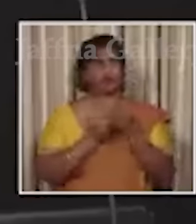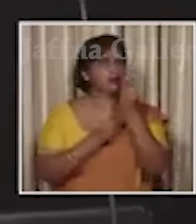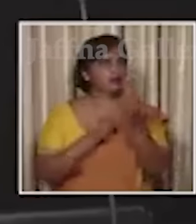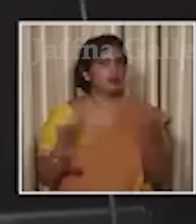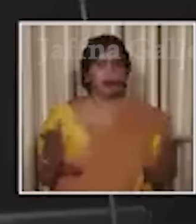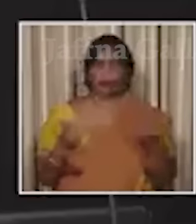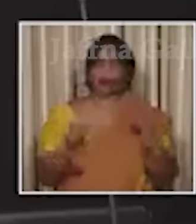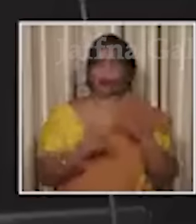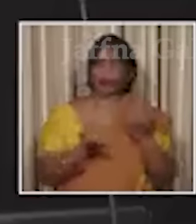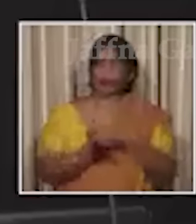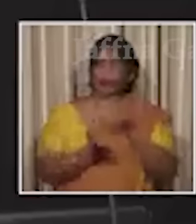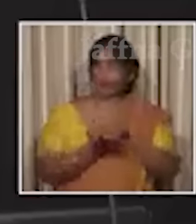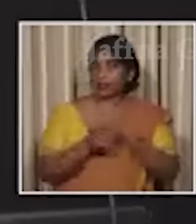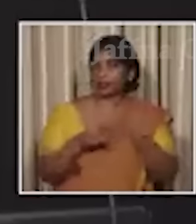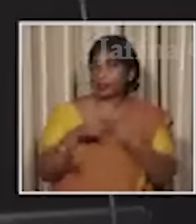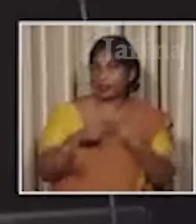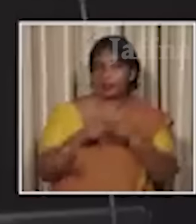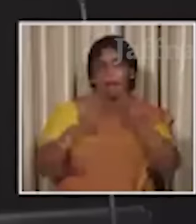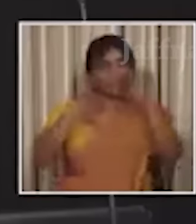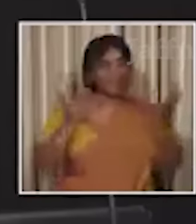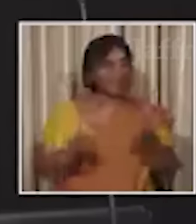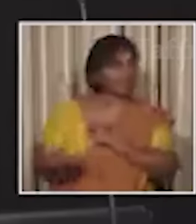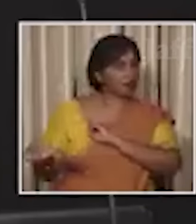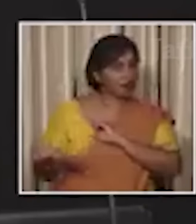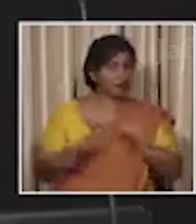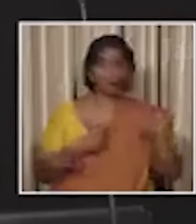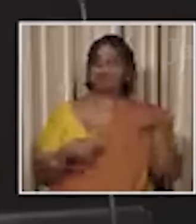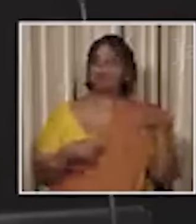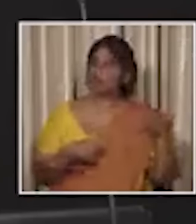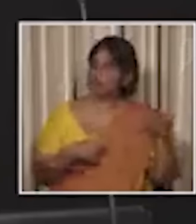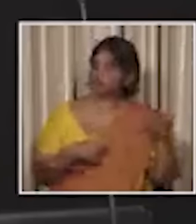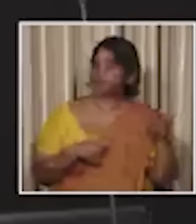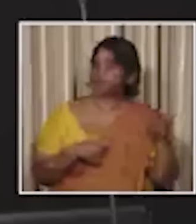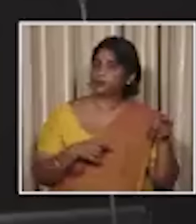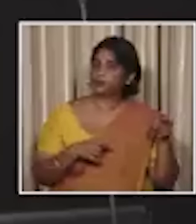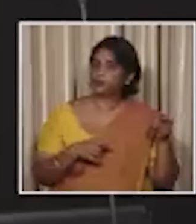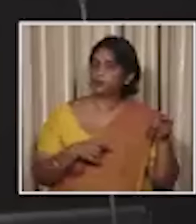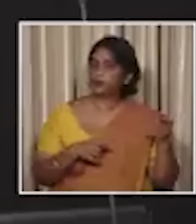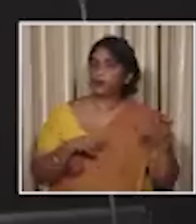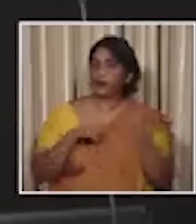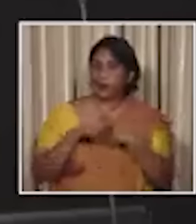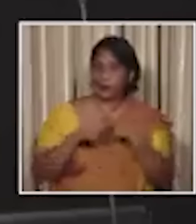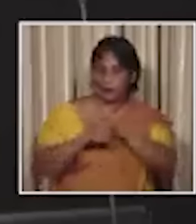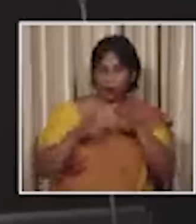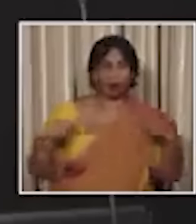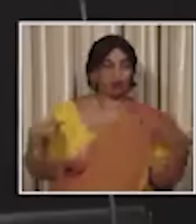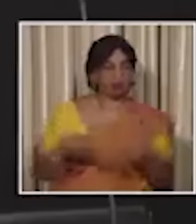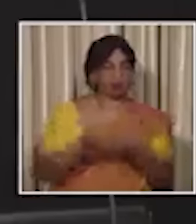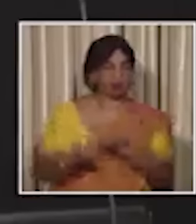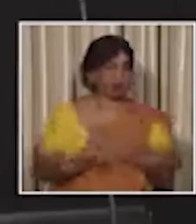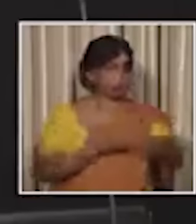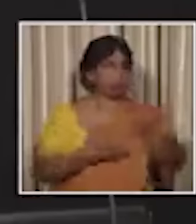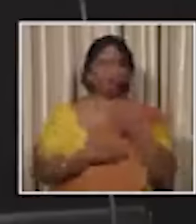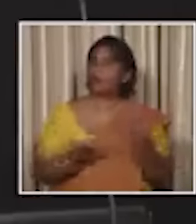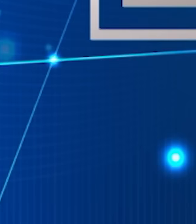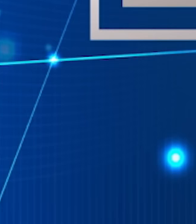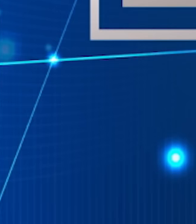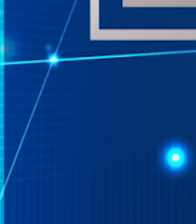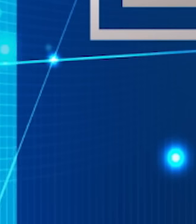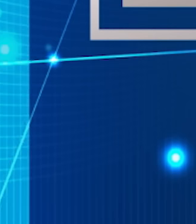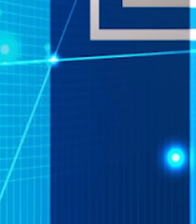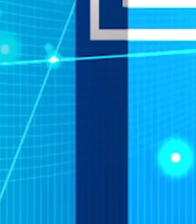நீதியும் நியாயமும் கிடைக்கும்? ஆகவே இந்த விடயங்களை இந்த இடத்தில் நான் பதிவு செய்வது இந்த உயர்ந்த சபை என்பது இன்னும் திருந்த வேண்டியதற்காக.